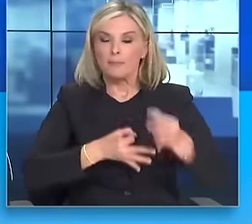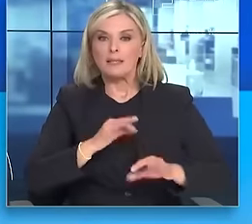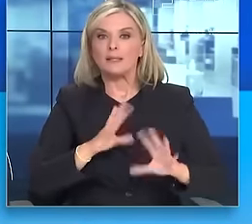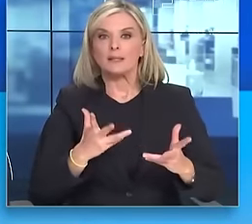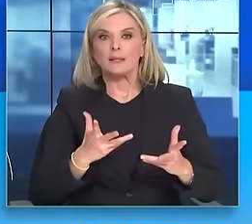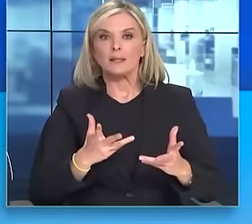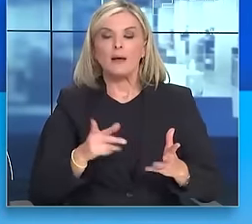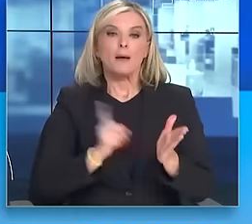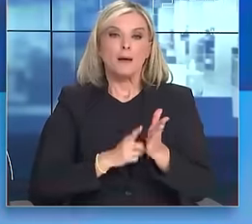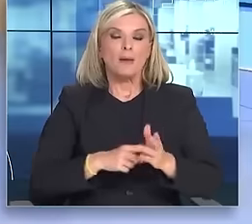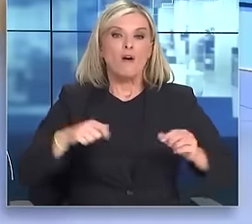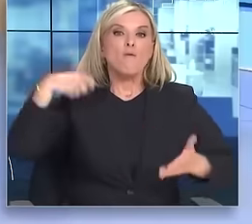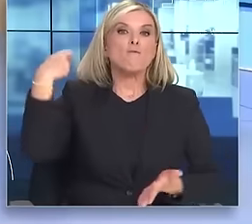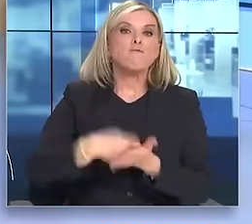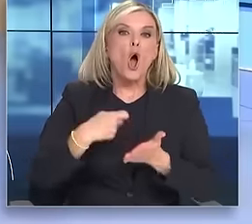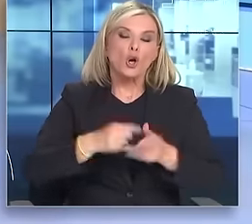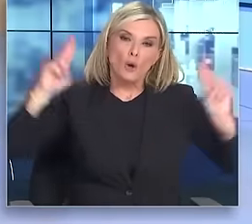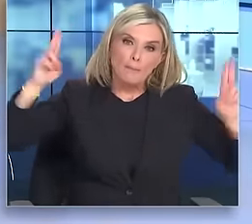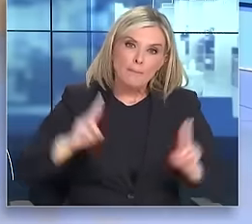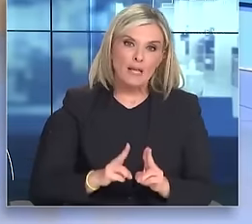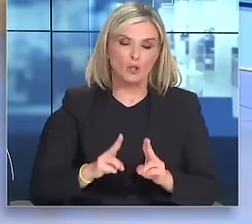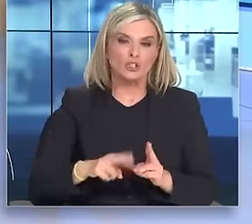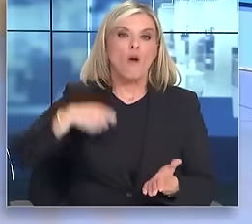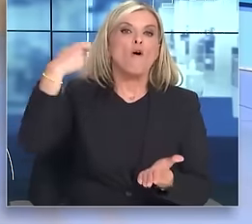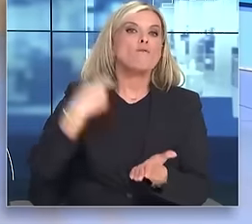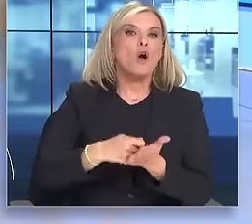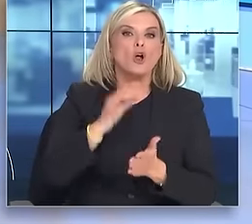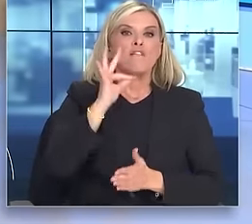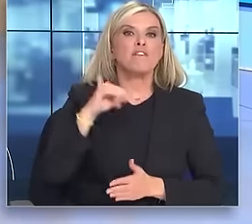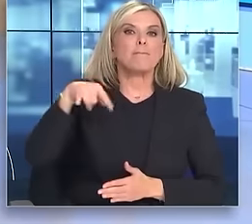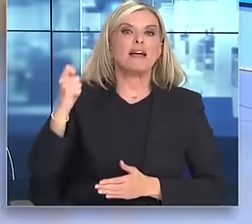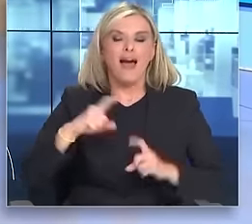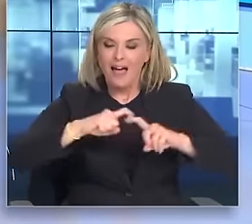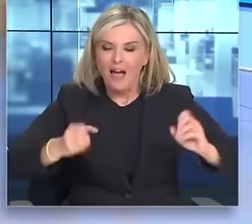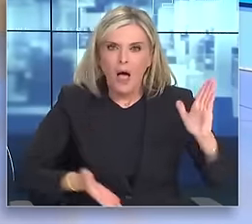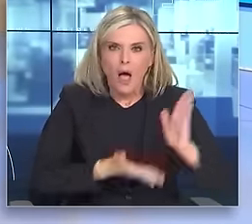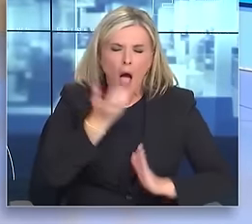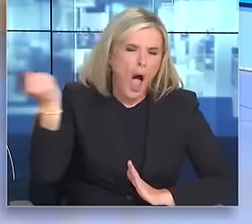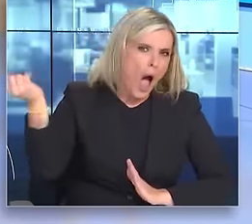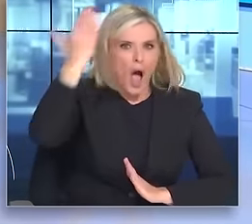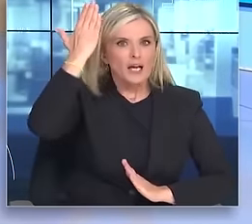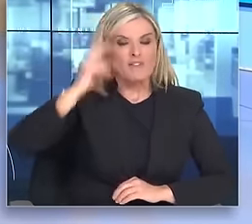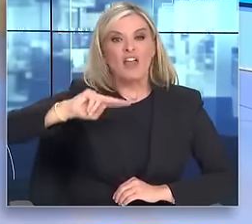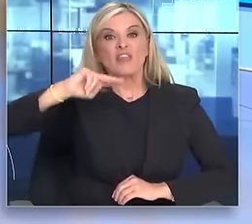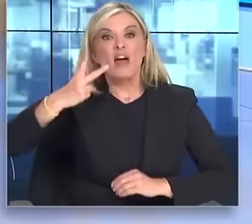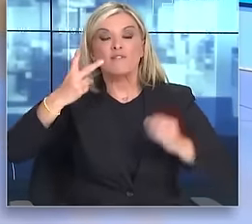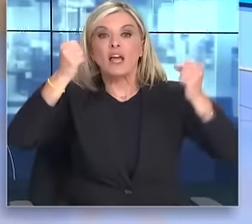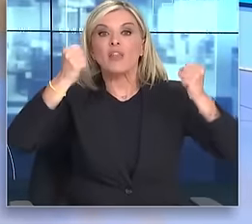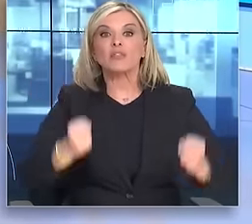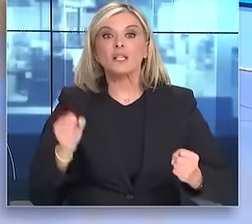ότι πρέπει να μειωθεί η φορολογία. Λένε μείωση ΦΠΑ σε τρόφιμα. Έχουμε πανάκριβα τρόφιμα, είμαστε δεύτεροι νομίζω στην Ευρώπη